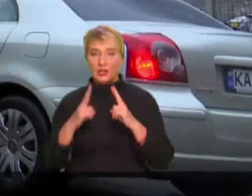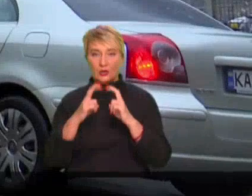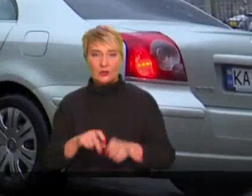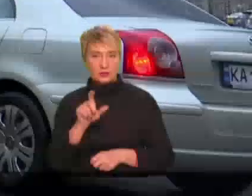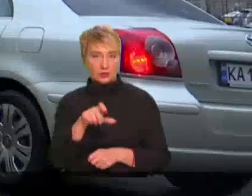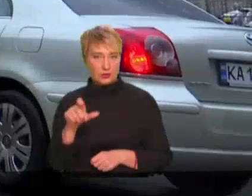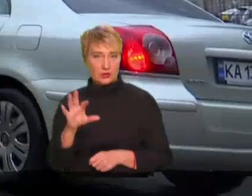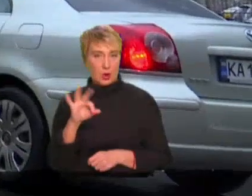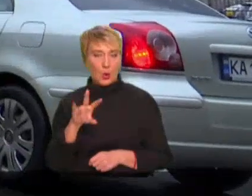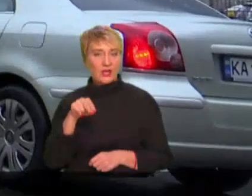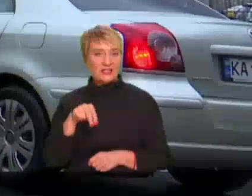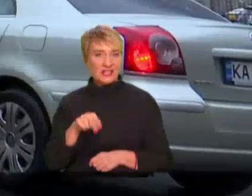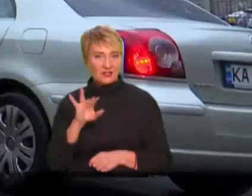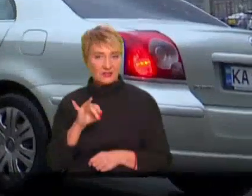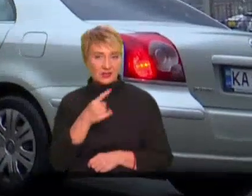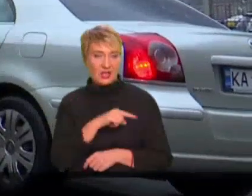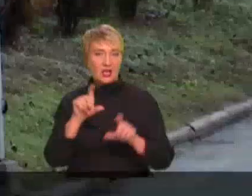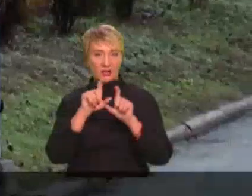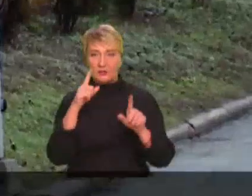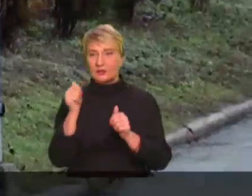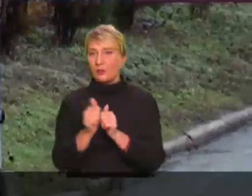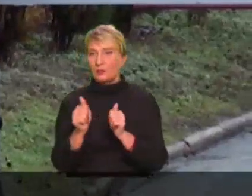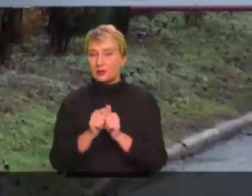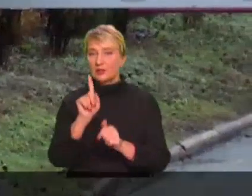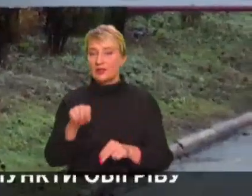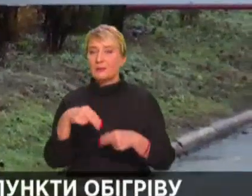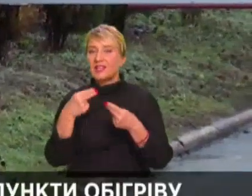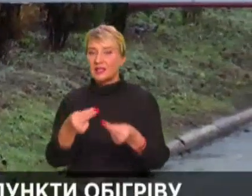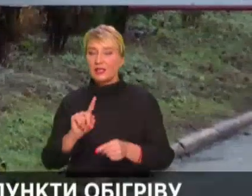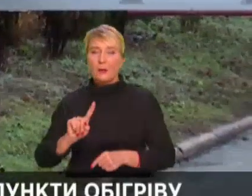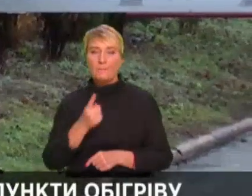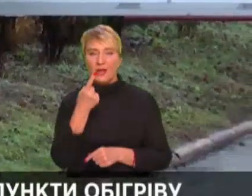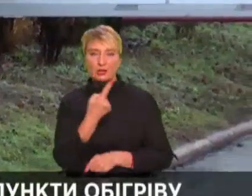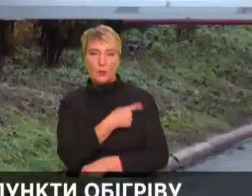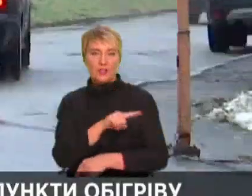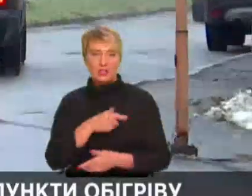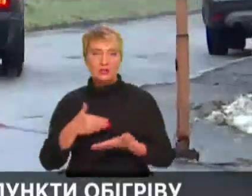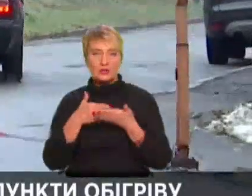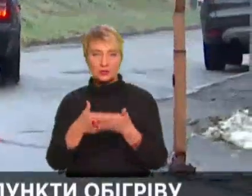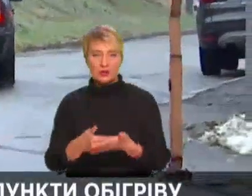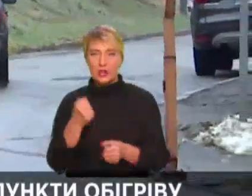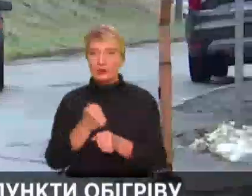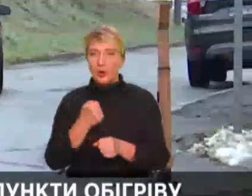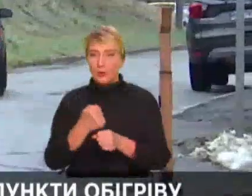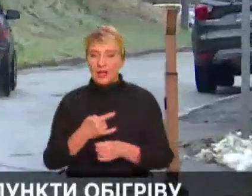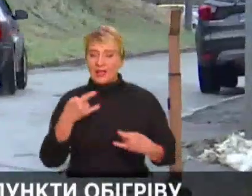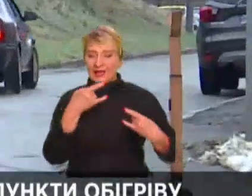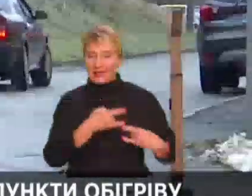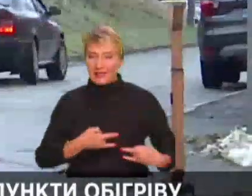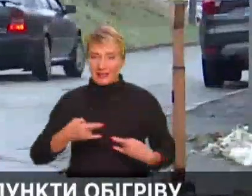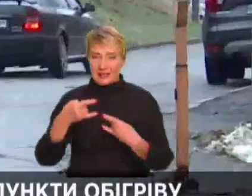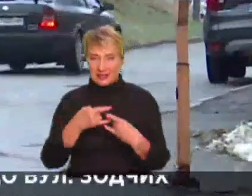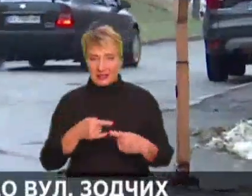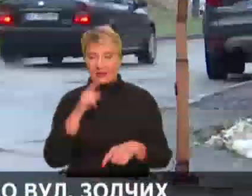же Олександрівській лікарні, поблизу. Там, кажуть, надали першу медичну допомогу. Зробили рентген знімок кінцівки та перевірили